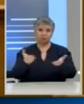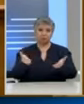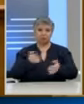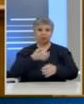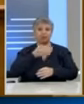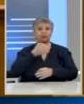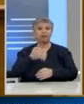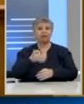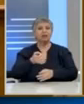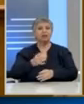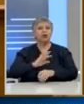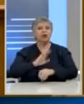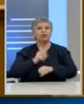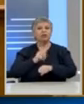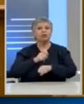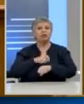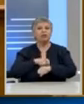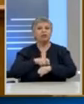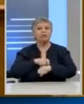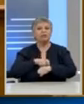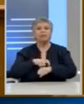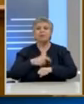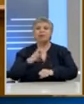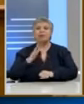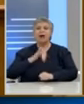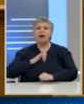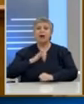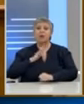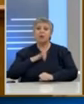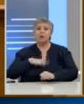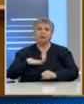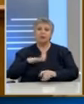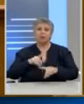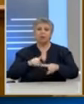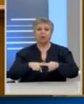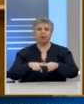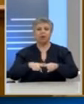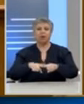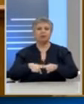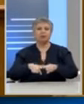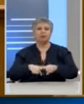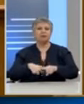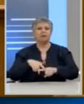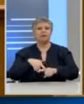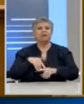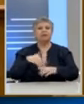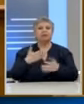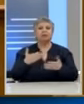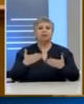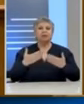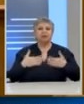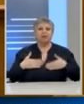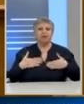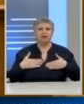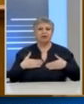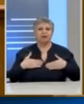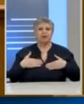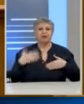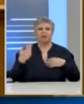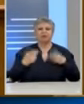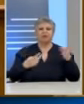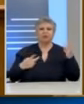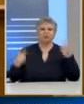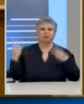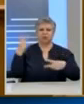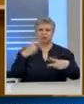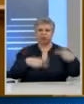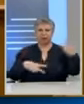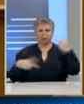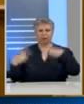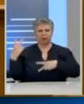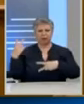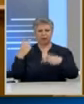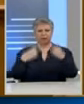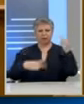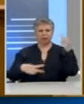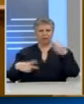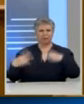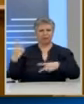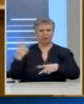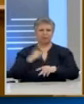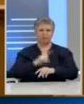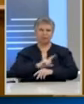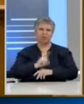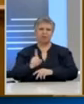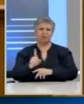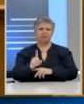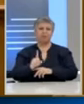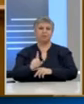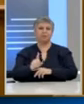το τελευταίο πράγμα που χρειάζεται ένας πολίτης σήμερα είναι να ακούσει τις αλληλοκαταγγελίες μας. Όμως οφείλουμε